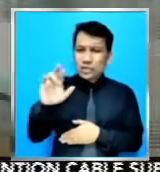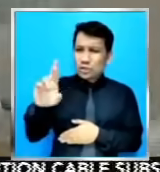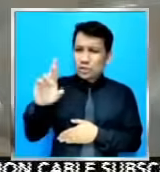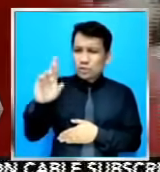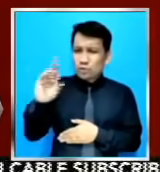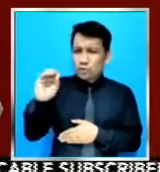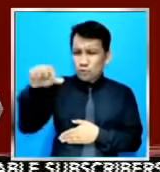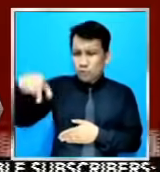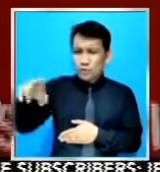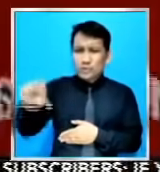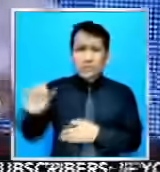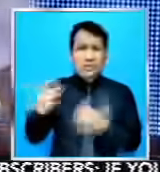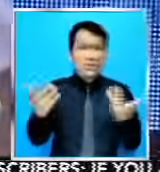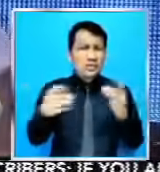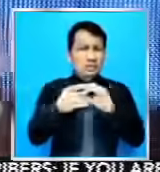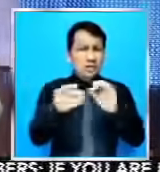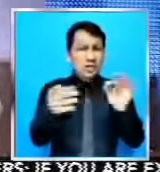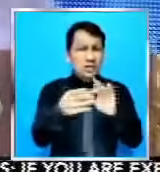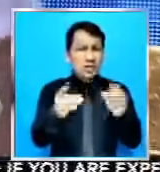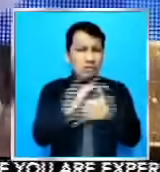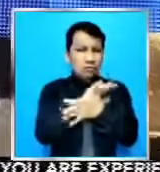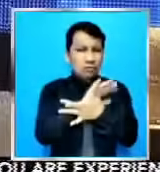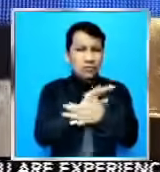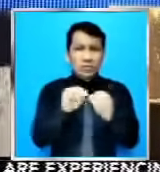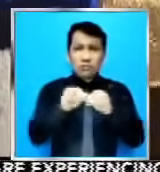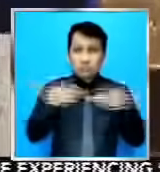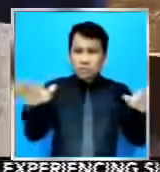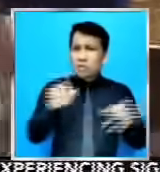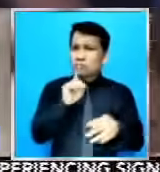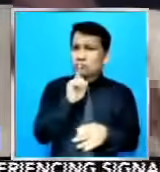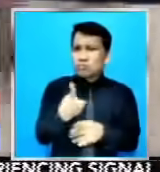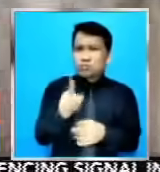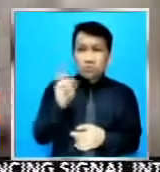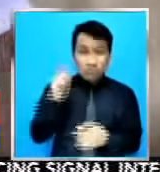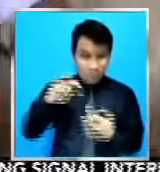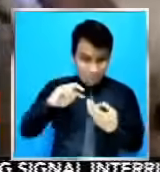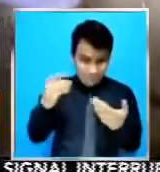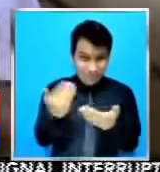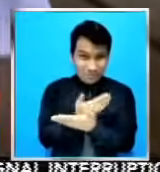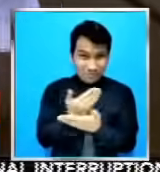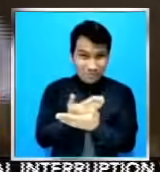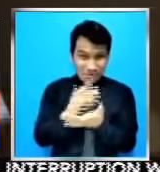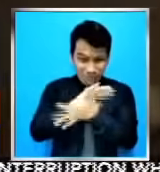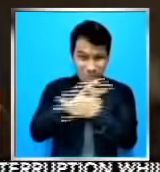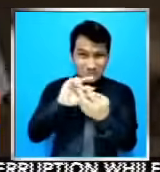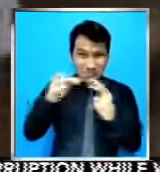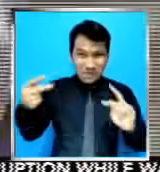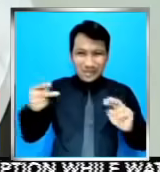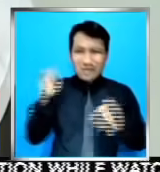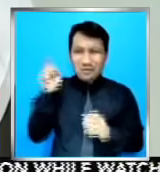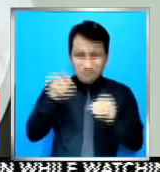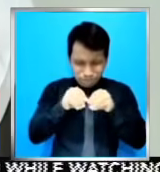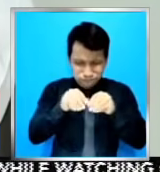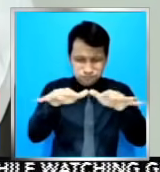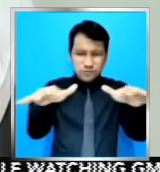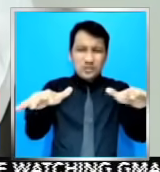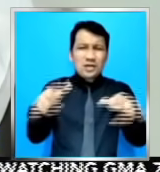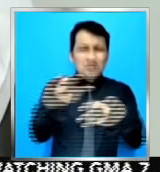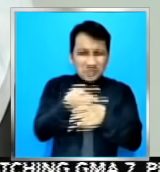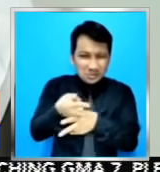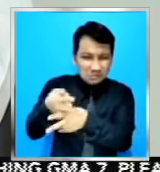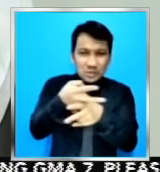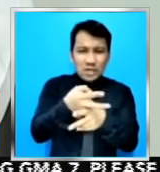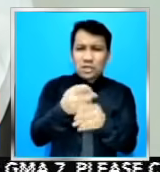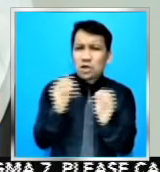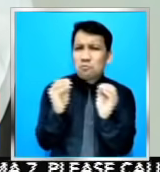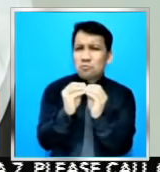treatment. Patunay raw itong mas nakakahawa ngayon ang COVID kaya kailangan pag-ibayuhin ang pag-iingat. Sa kabila po niyan, tuloy pa rin daw ang